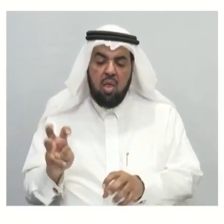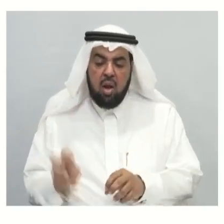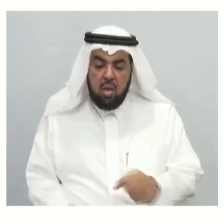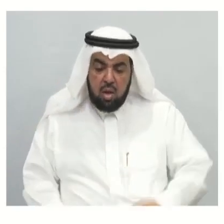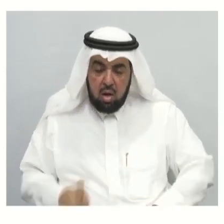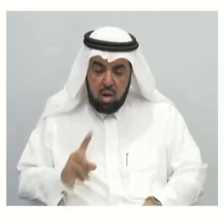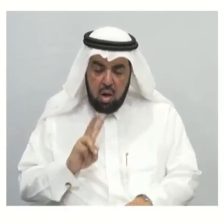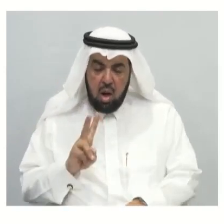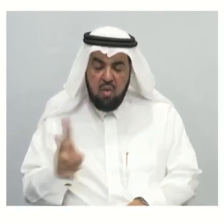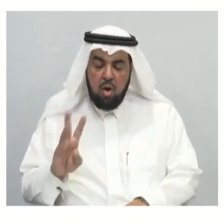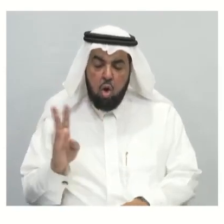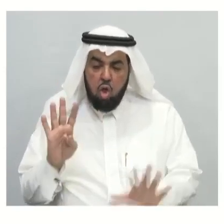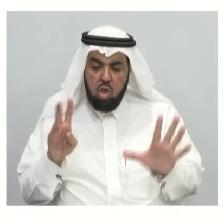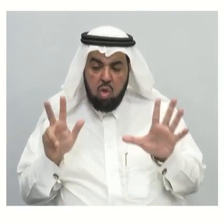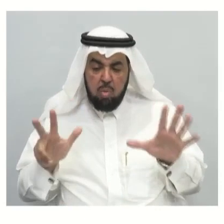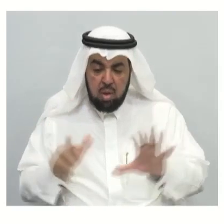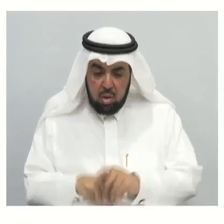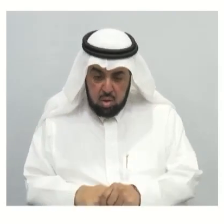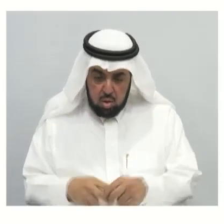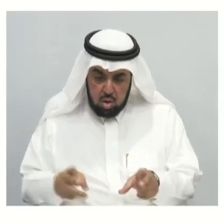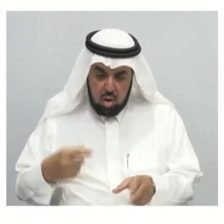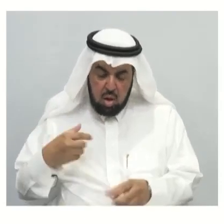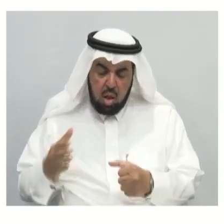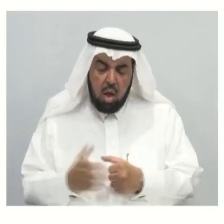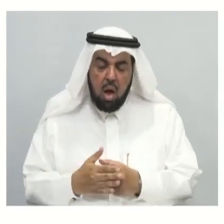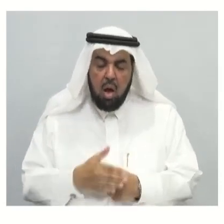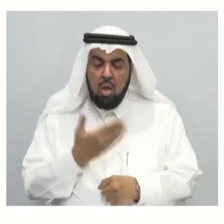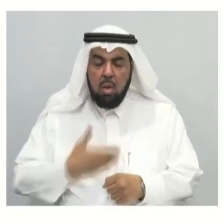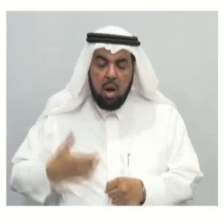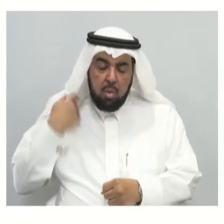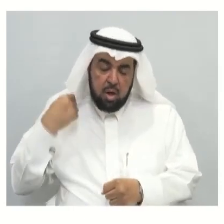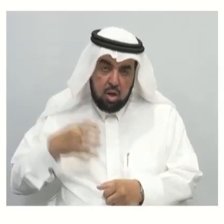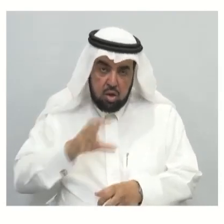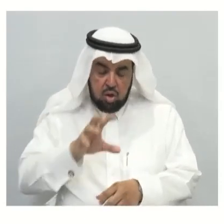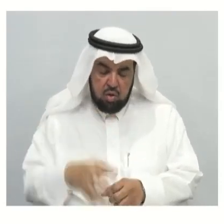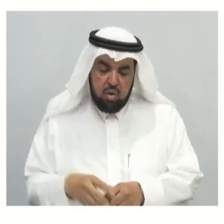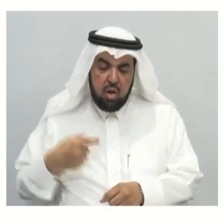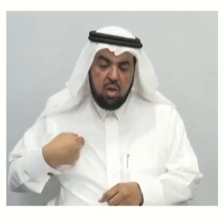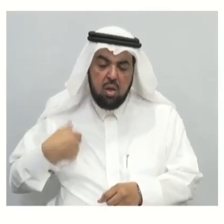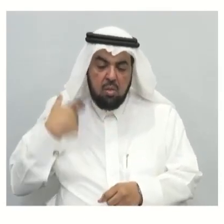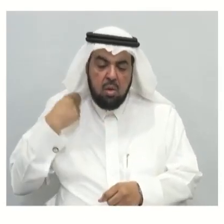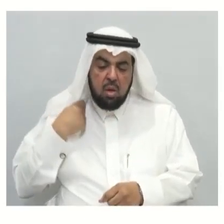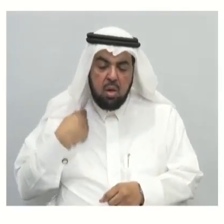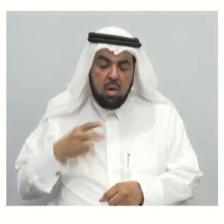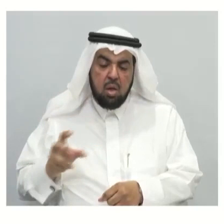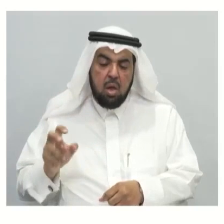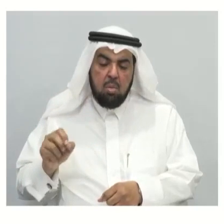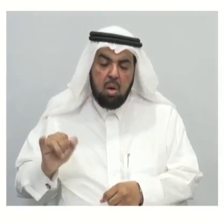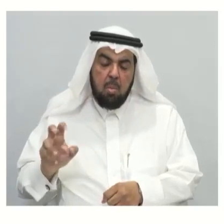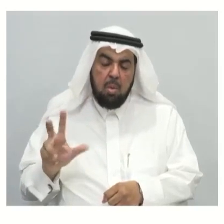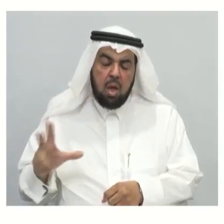ميلاديا واطلق عليها خادم الحرمين الشريفين الملك سلمان اسم قمه